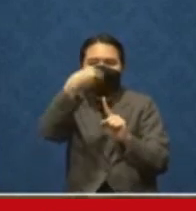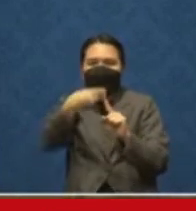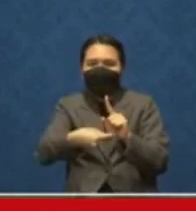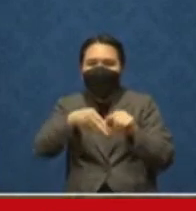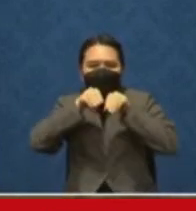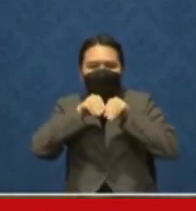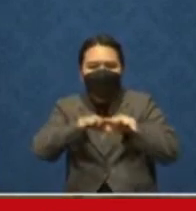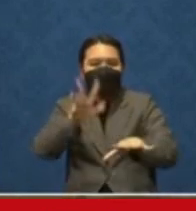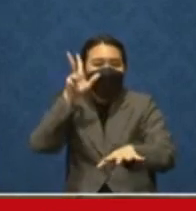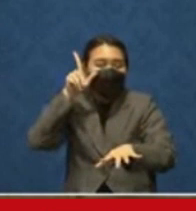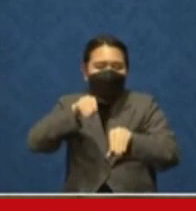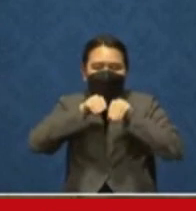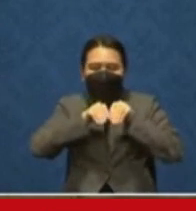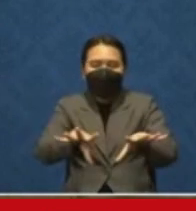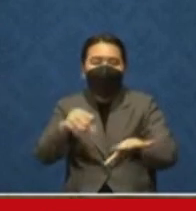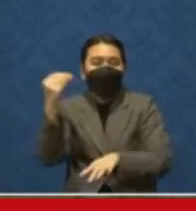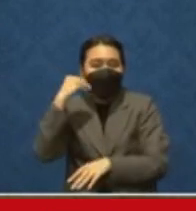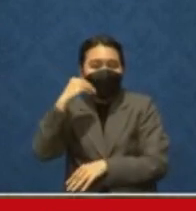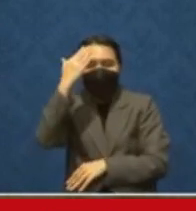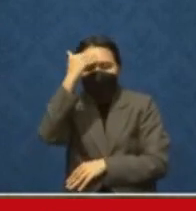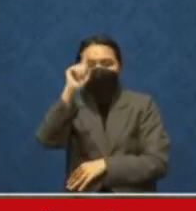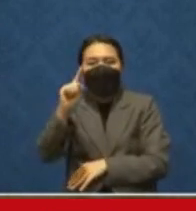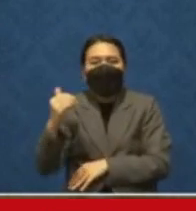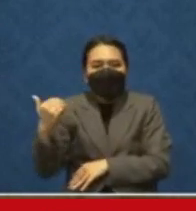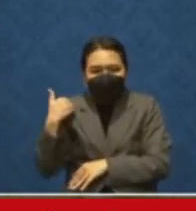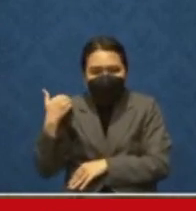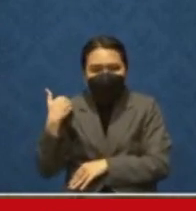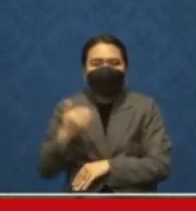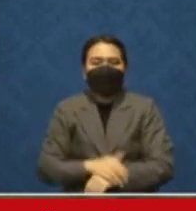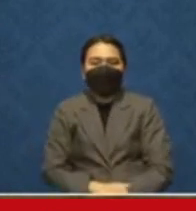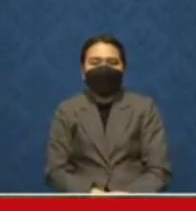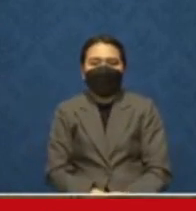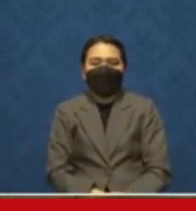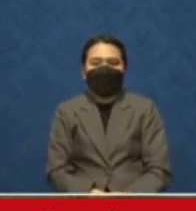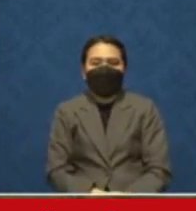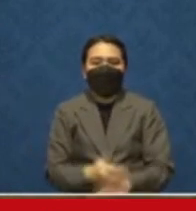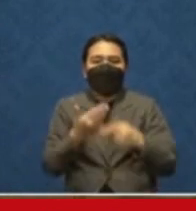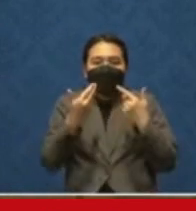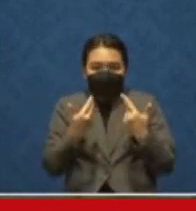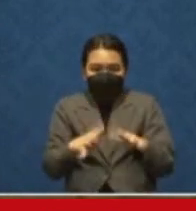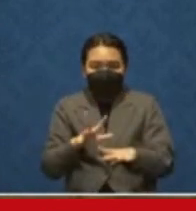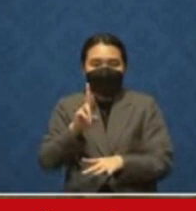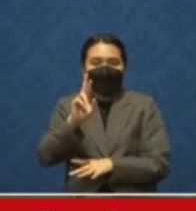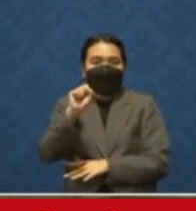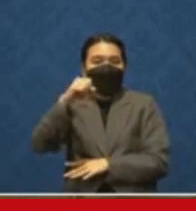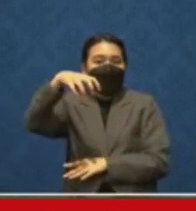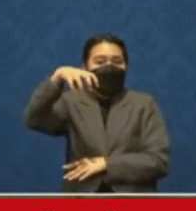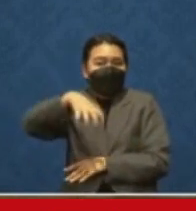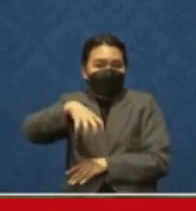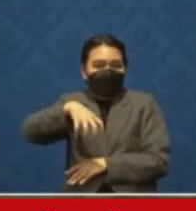in the pointไม่มีหมาก็ไม่ขี้อ่ะค่ะวันนี้เรื่องกล้วยบอลข่าวทุกสำนัก